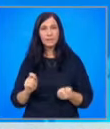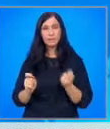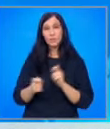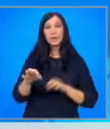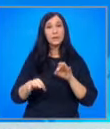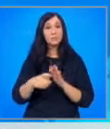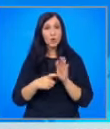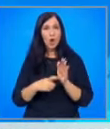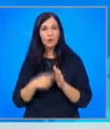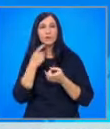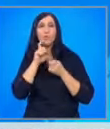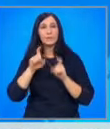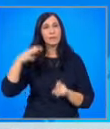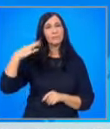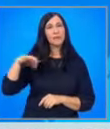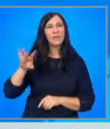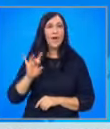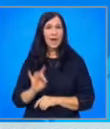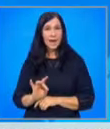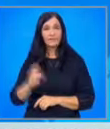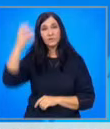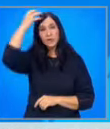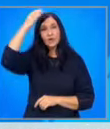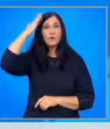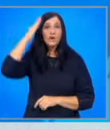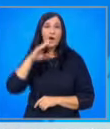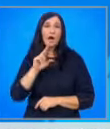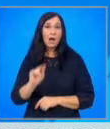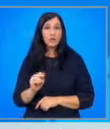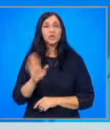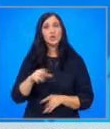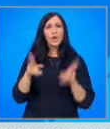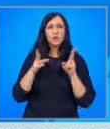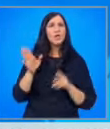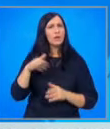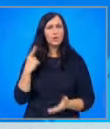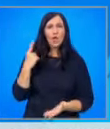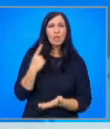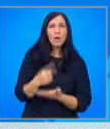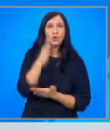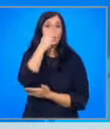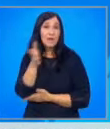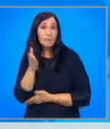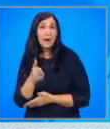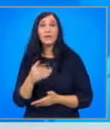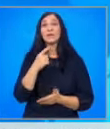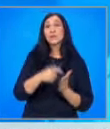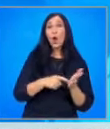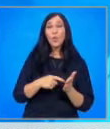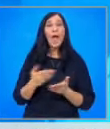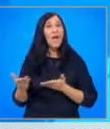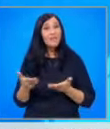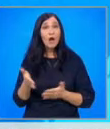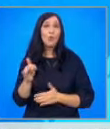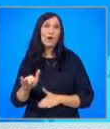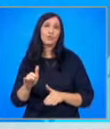Промените в изборния кодекс коментира и президентът Румен Радев. Държавният глава заяви, че ще реши дали ще наложи вето върху закона, едва когато